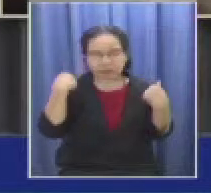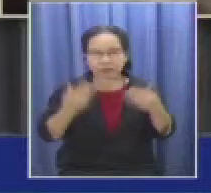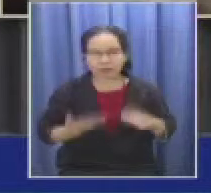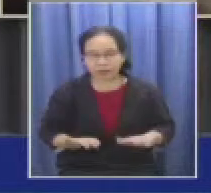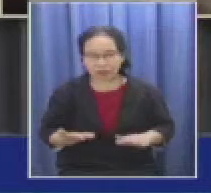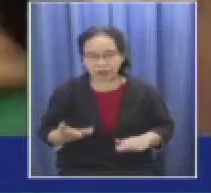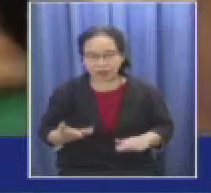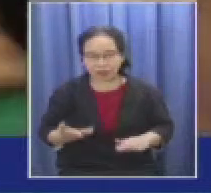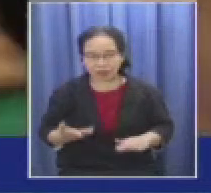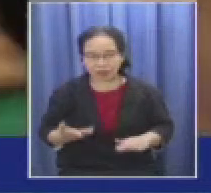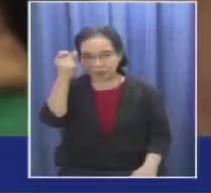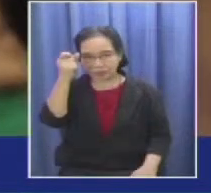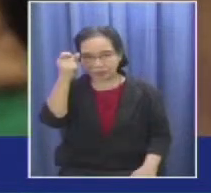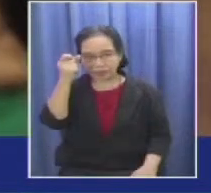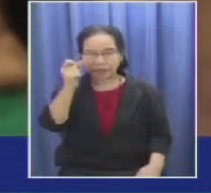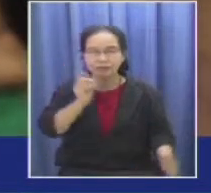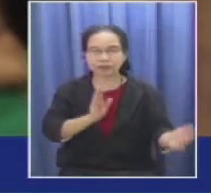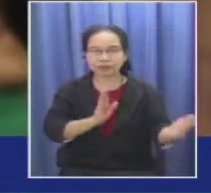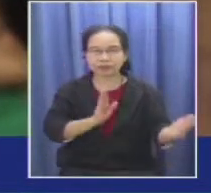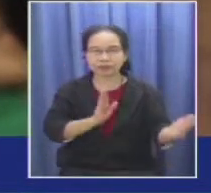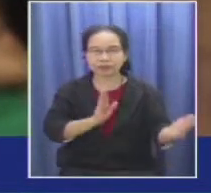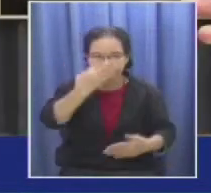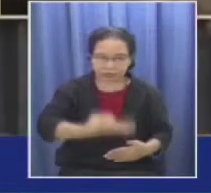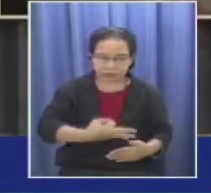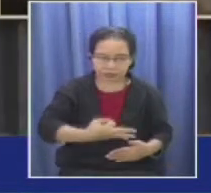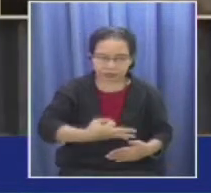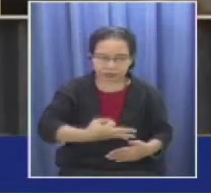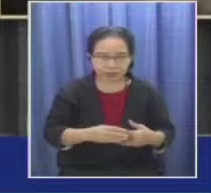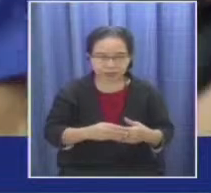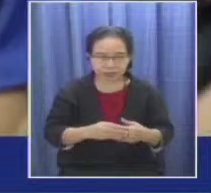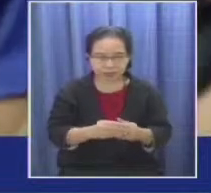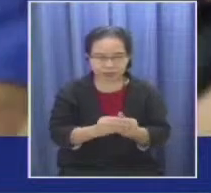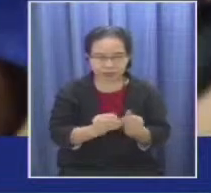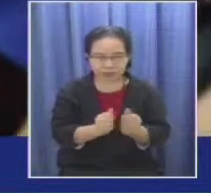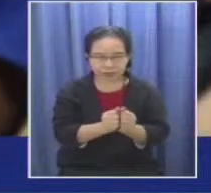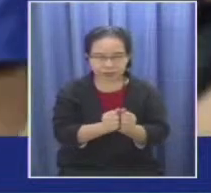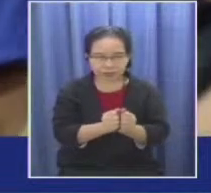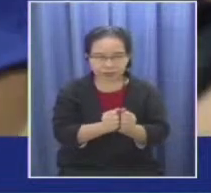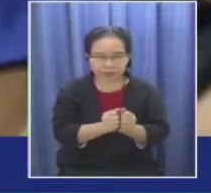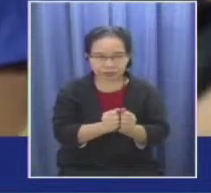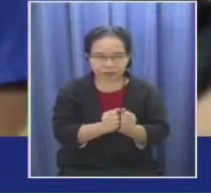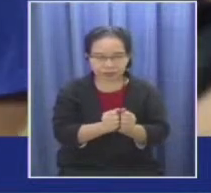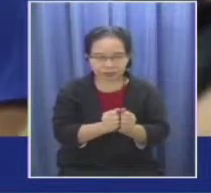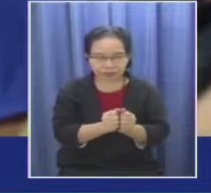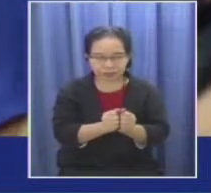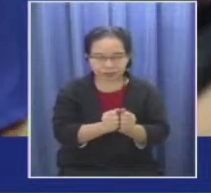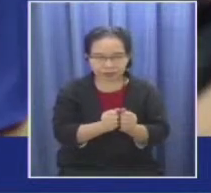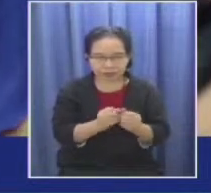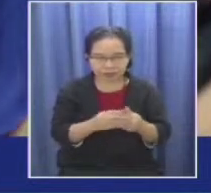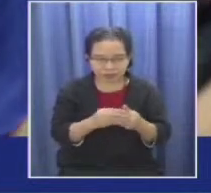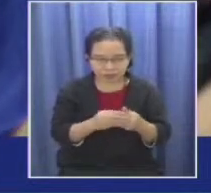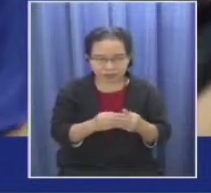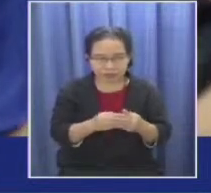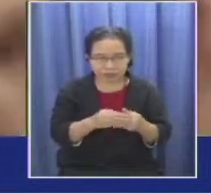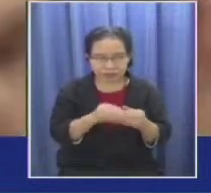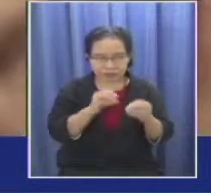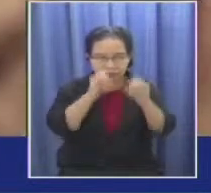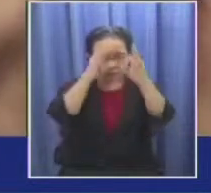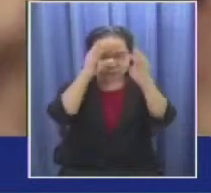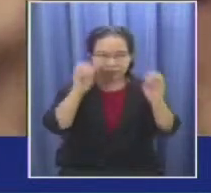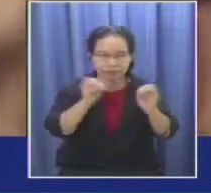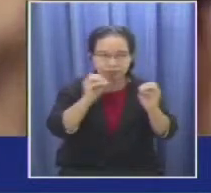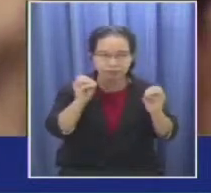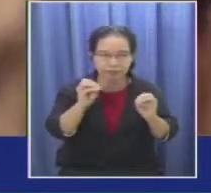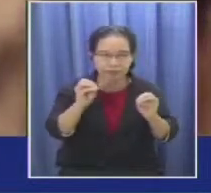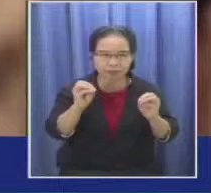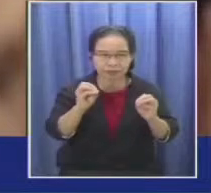mu aka ne se Awurade hunu me mmobọ ka ne gina efse na ka no etwi na e ka ye hye enti nipa gane ba hor